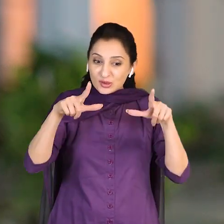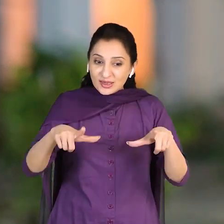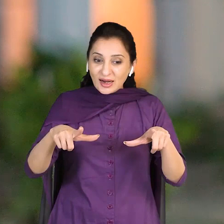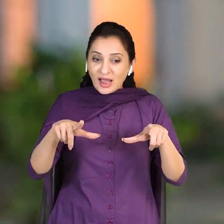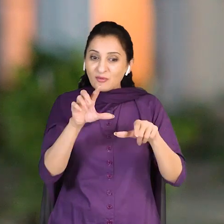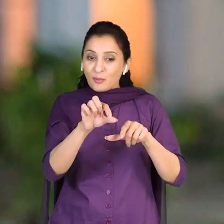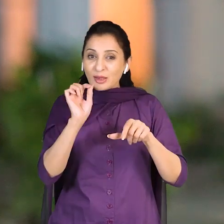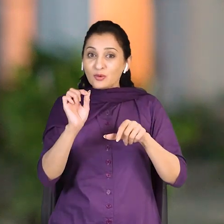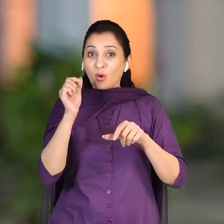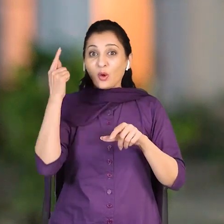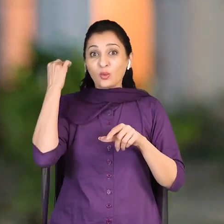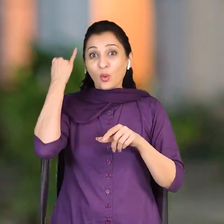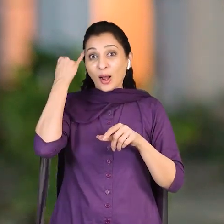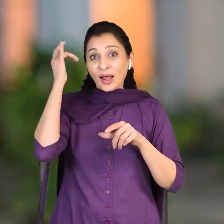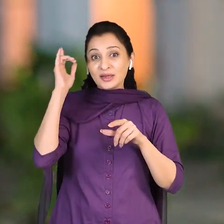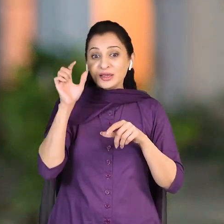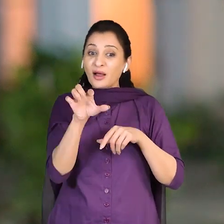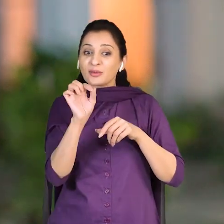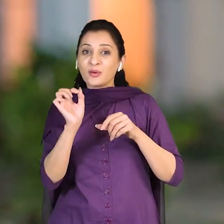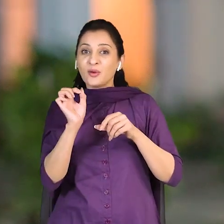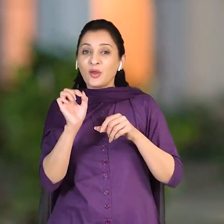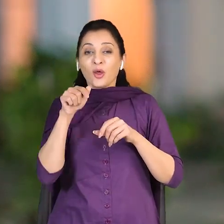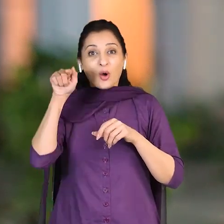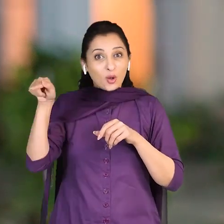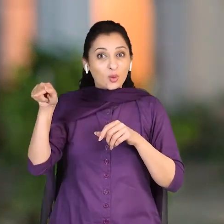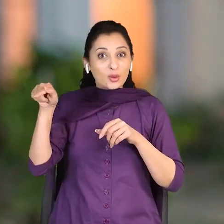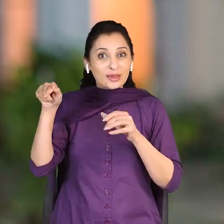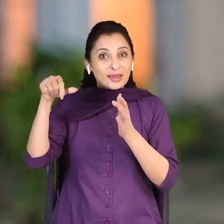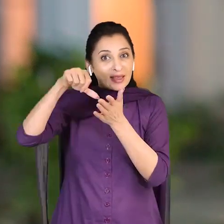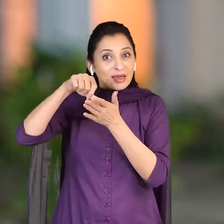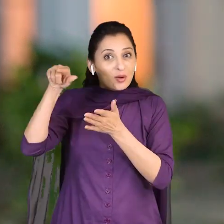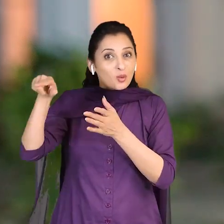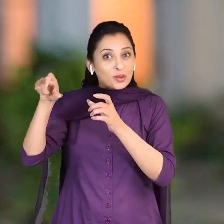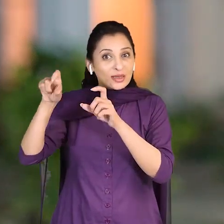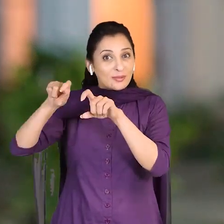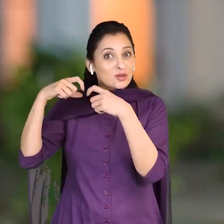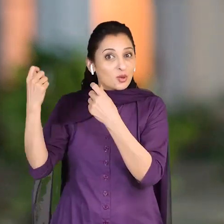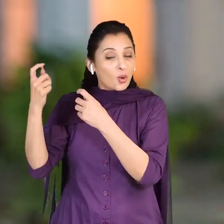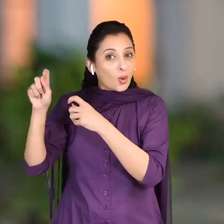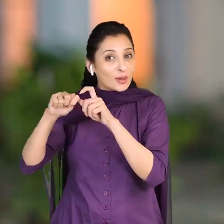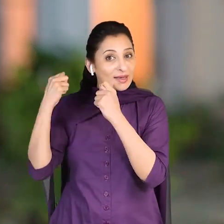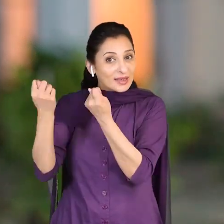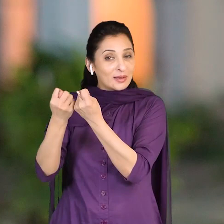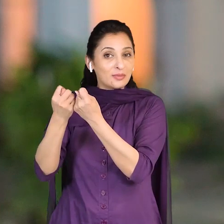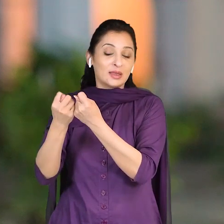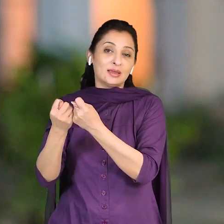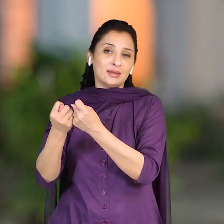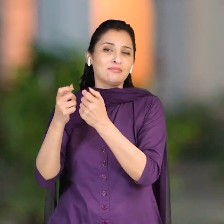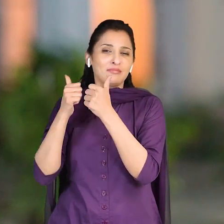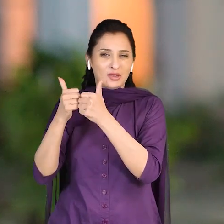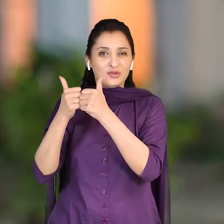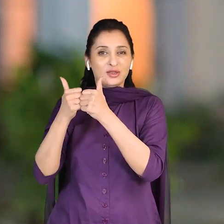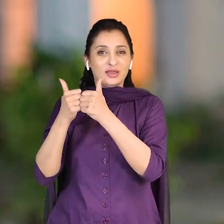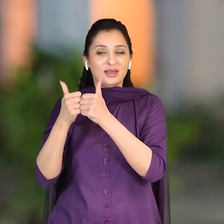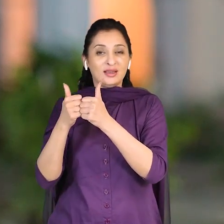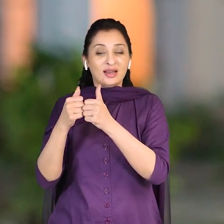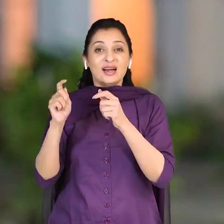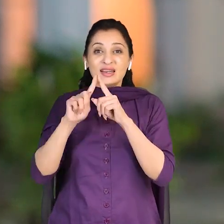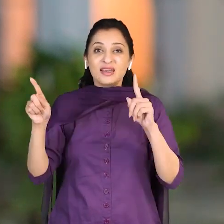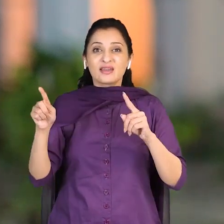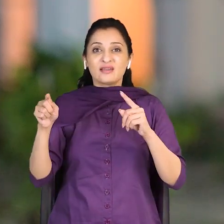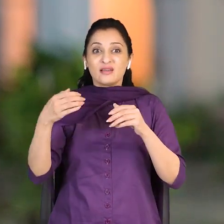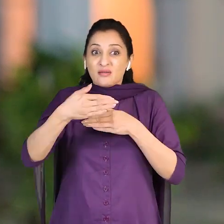कि वो जगह जो है वो पिक कर ली गई और वो आइडिया पिक कर लिया गया, क्योंकि उनकी टीम भी बहुत कोऑपरेटिव थी,